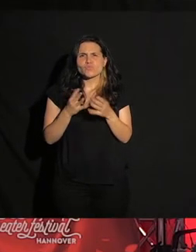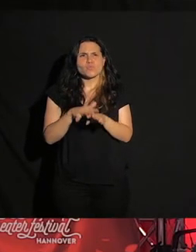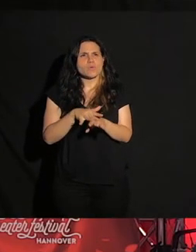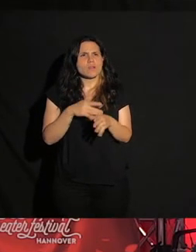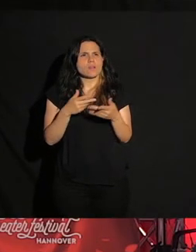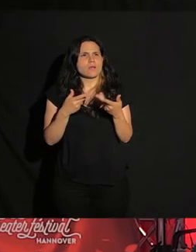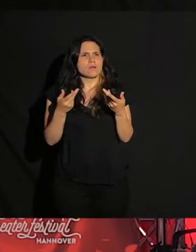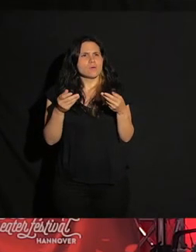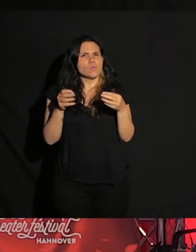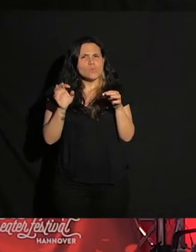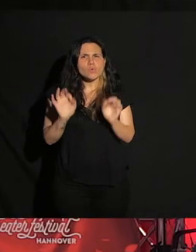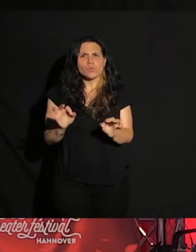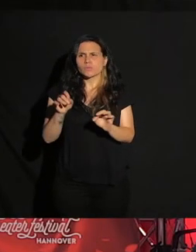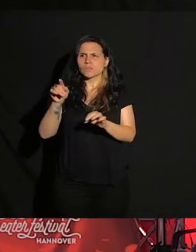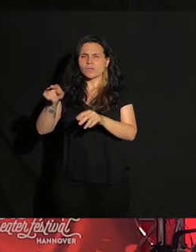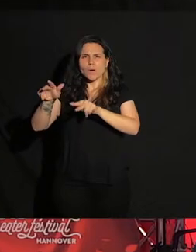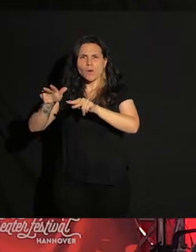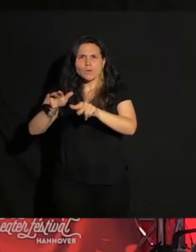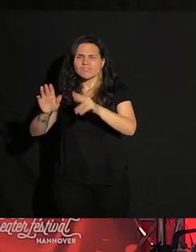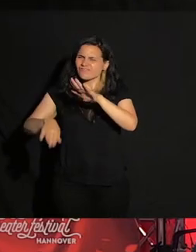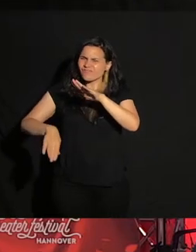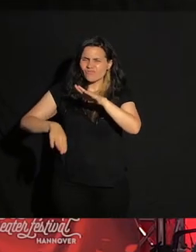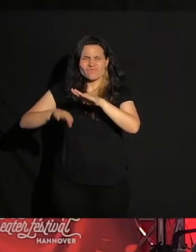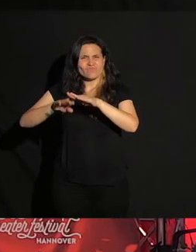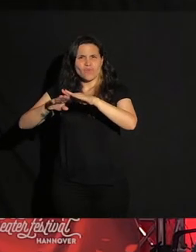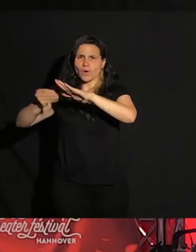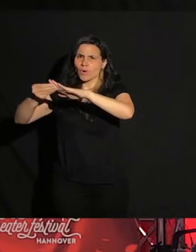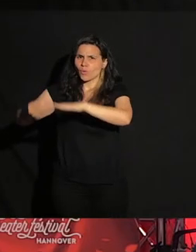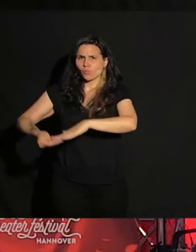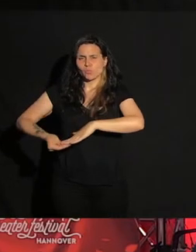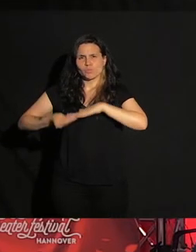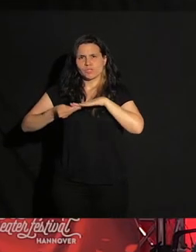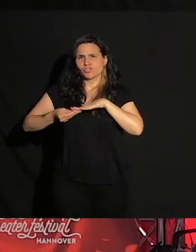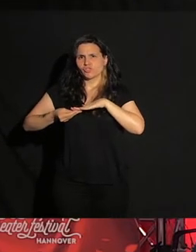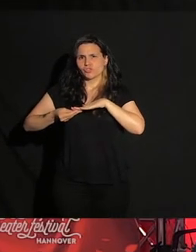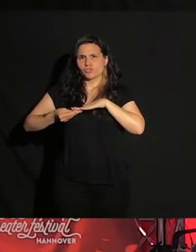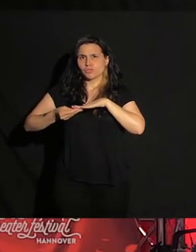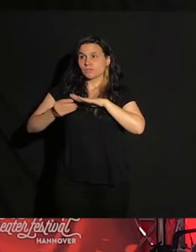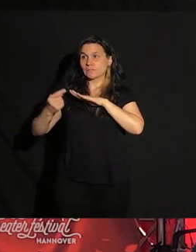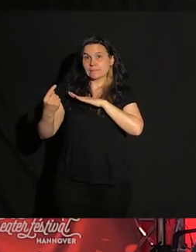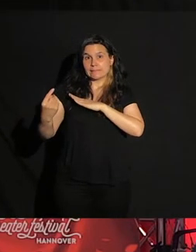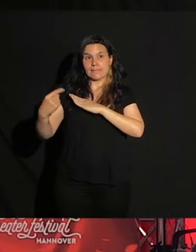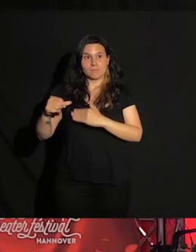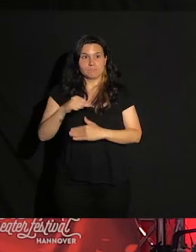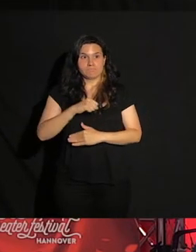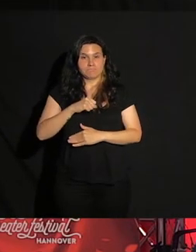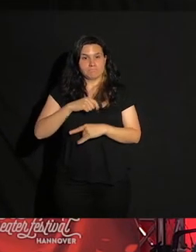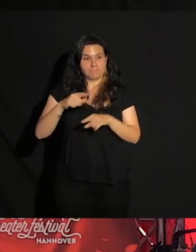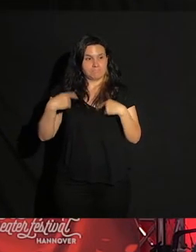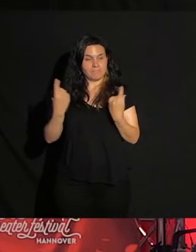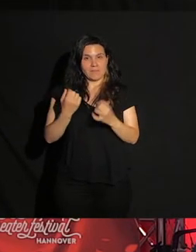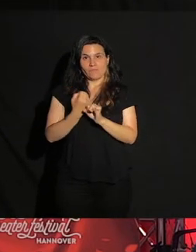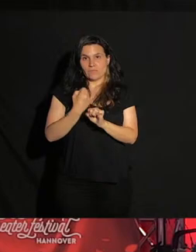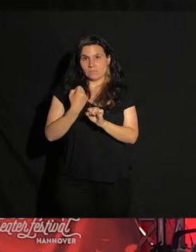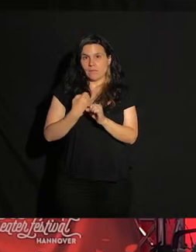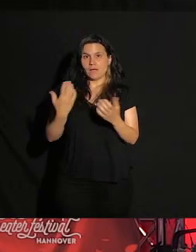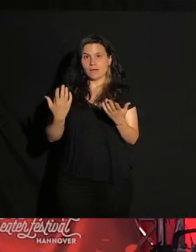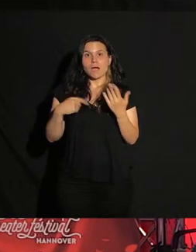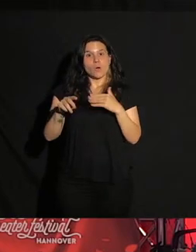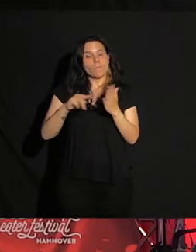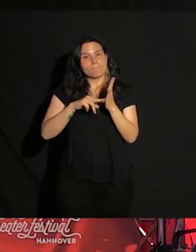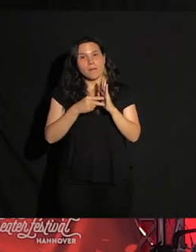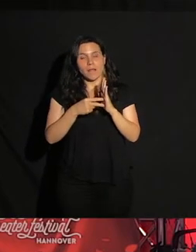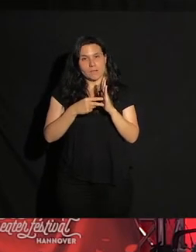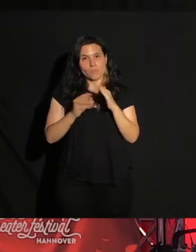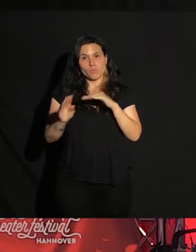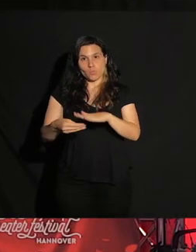diese Organisation steht hinter uns, was wir machen. Die interessieren sich, die unterstützen auch in der Planung,